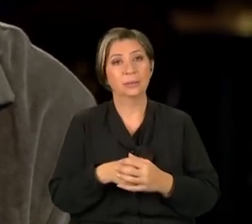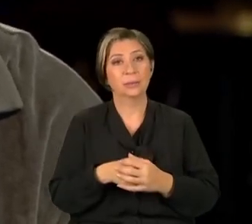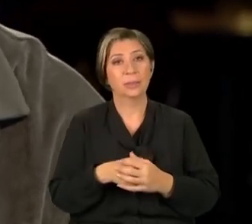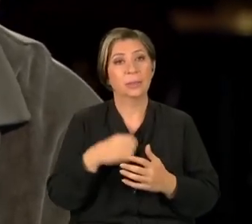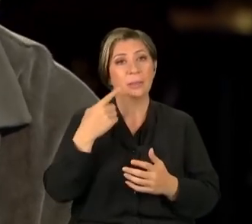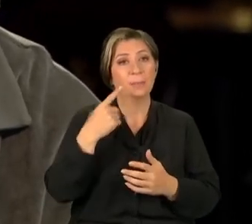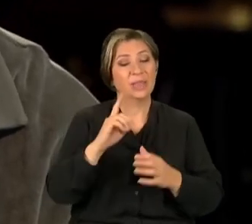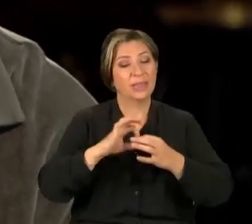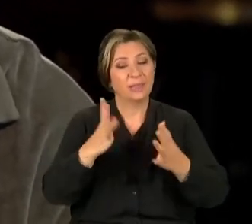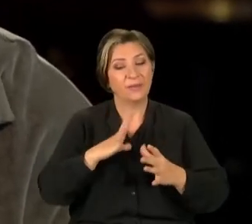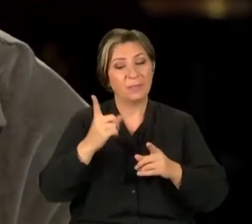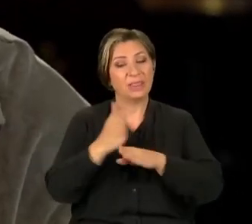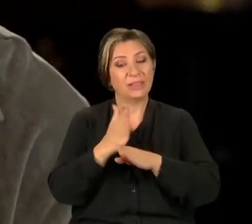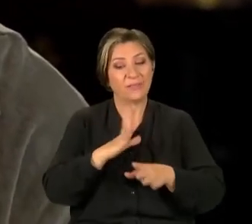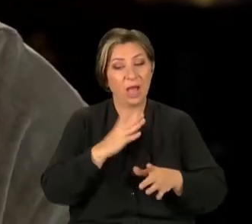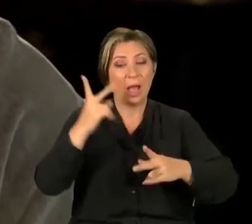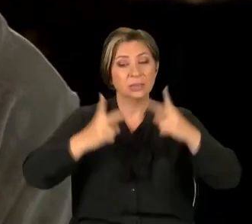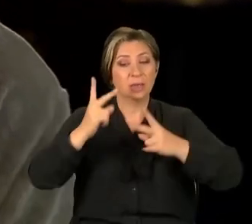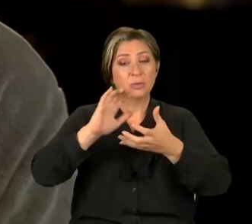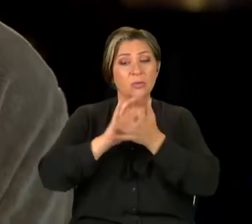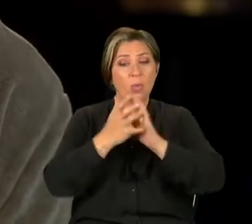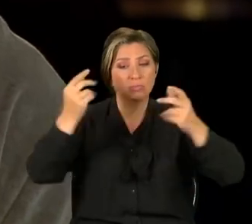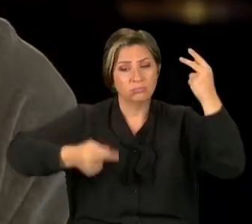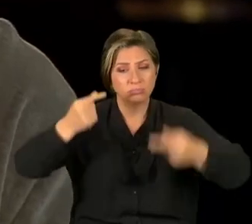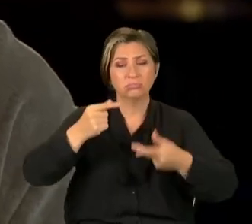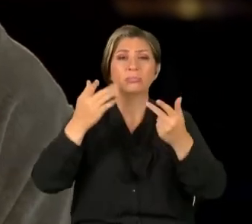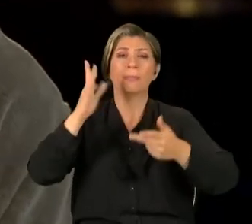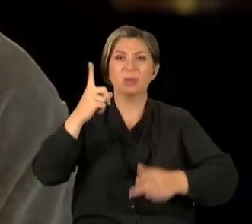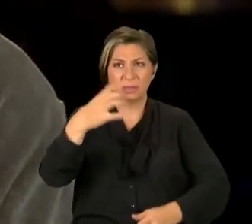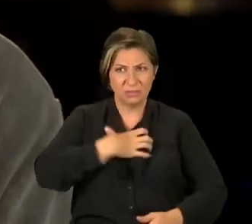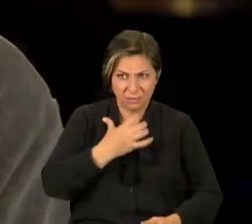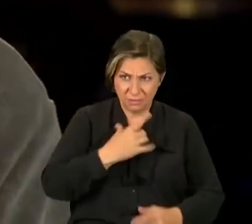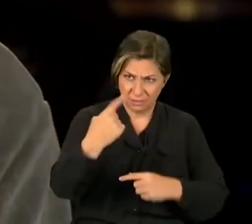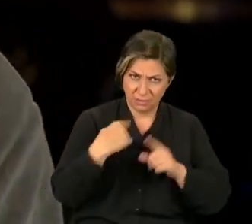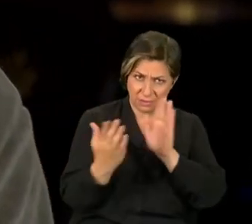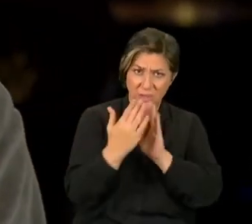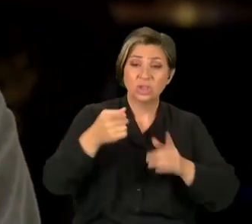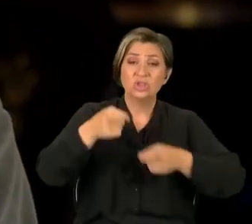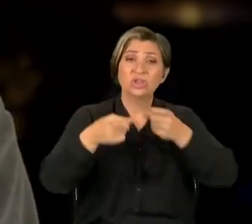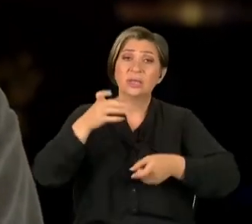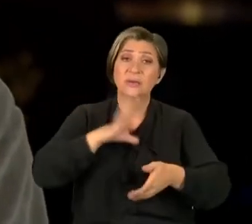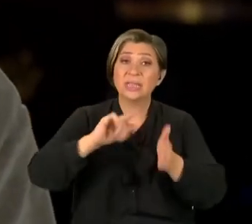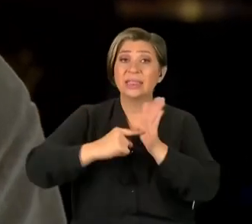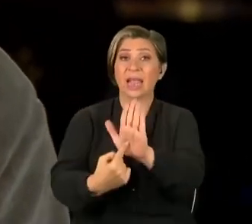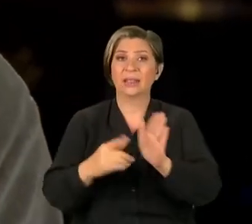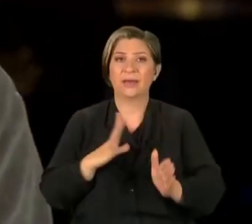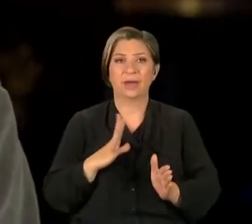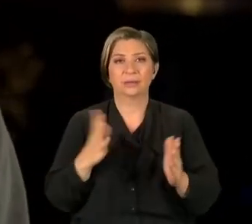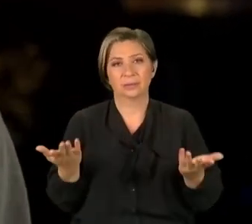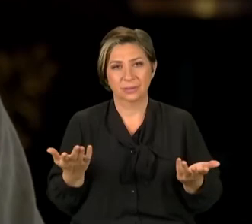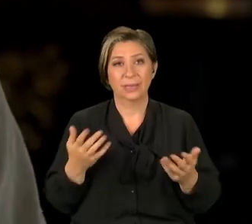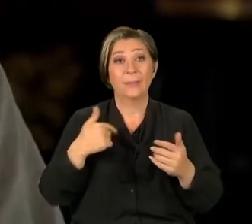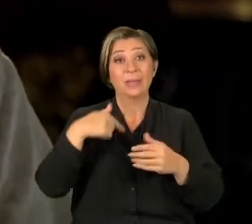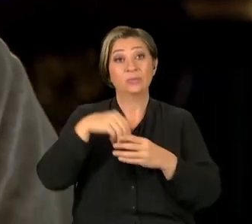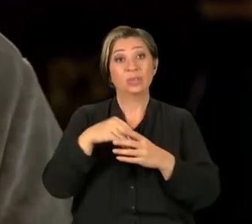bir nedenim var bir sebebim var Ara sıra dolu yağ ara sıra kar bir garezi mi var Bana arıyorum Hep cinayet varsa delili de var Bunlar benim